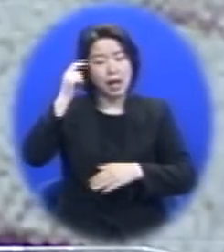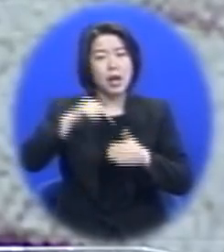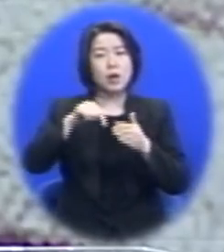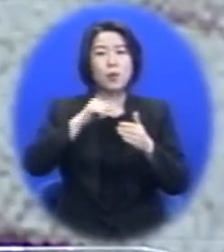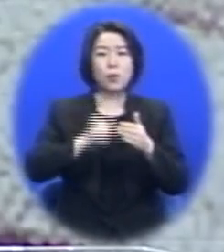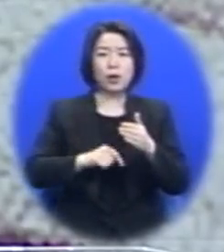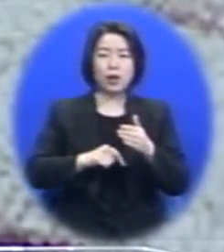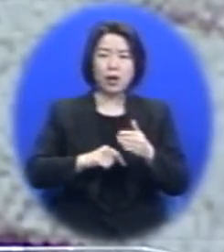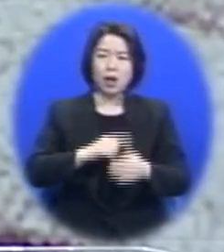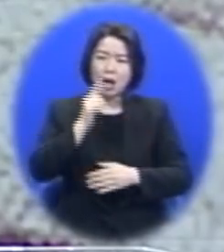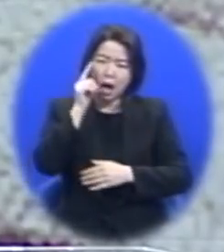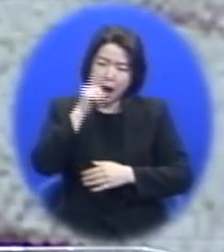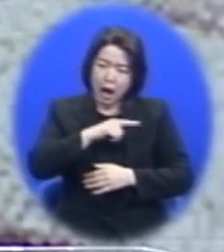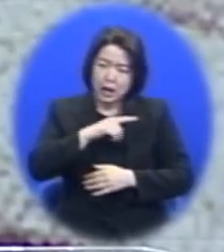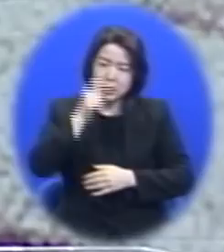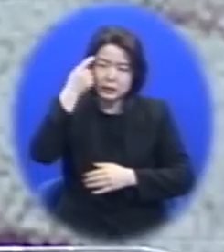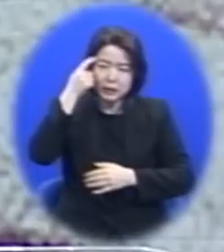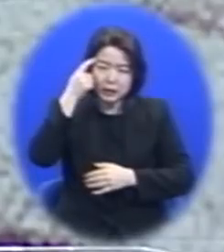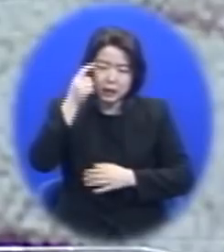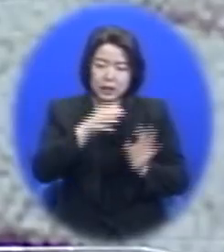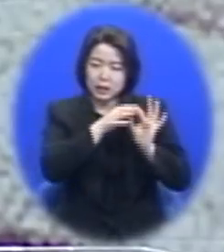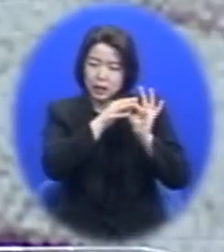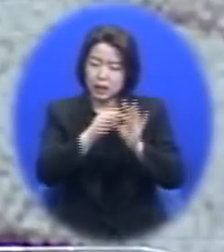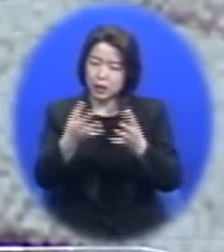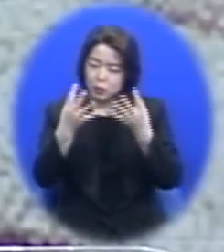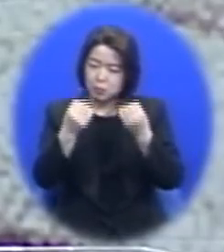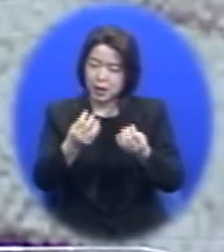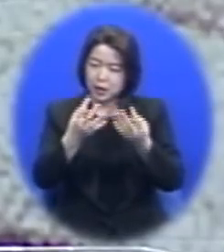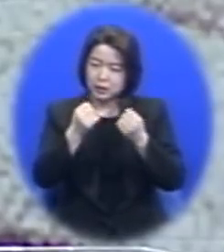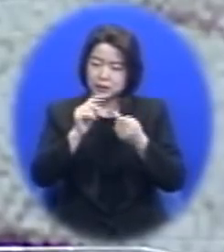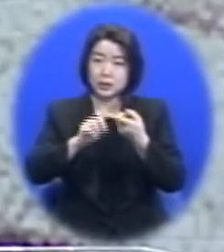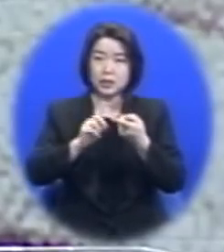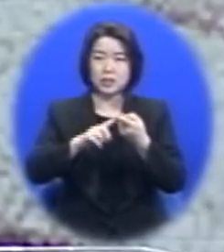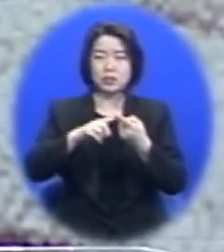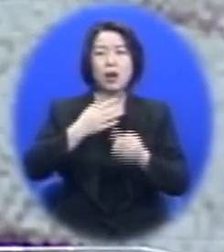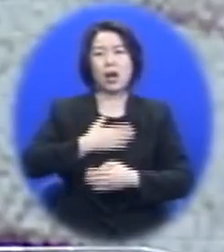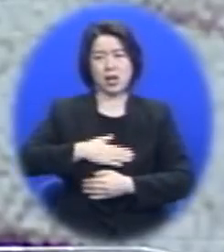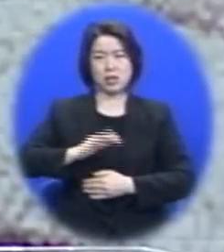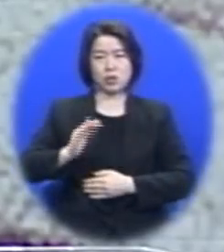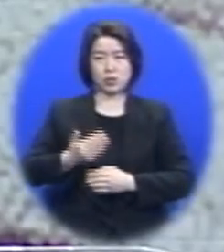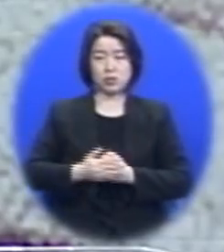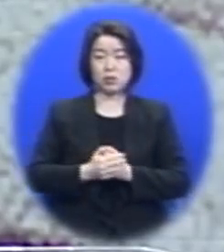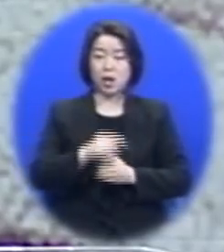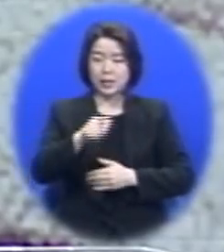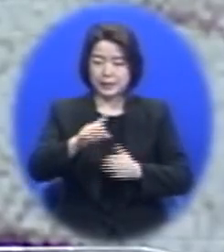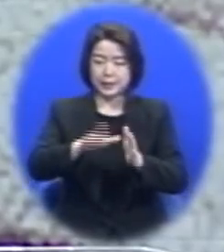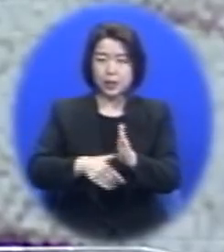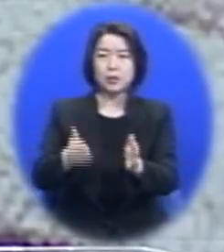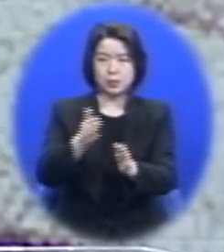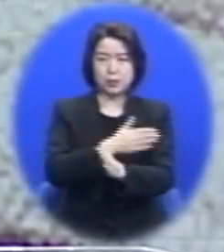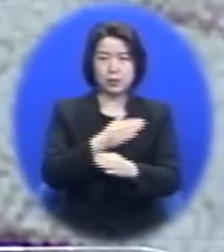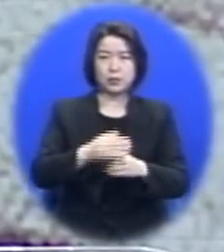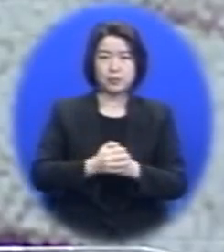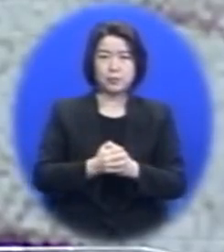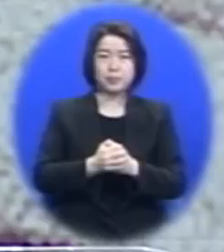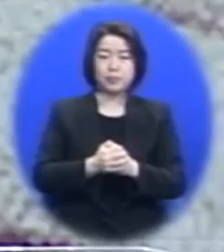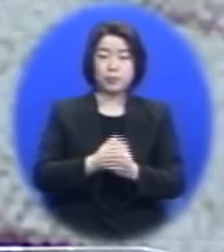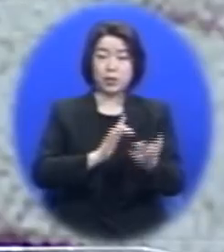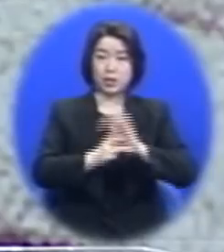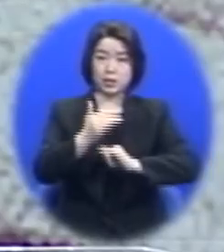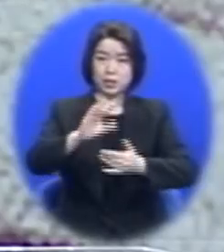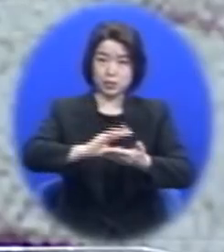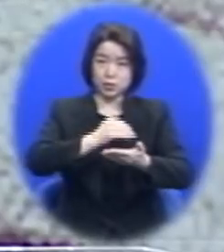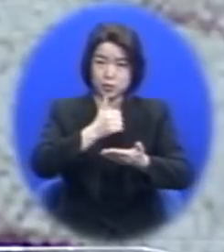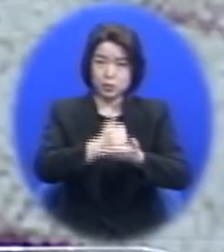수 없는 그런 악한 생각이 많은 가를 깨달았습니다 그래서 그때부터 예수